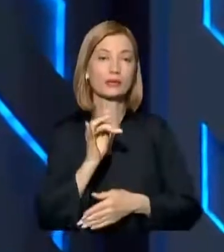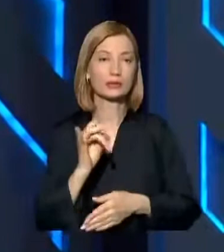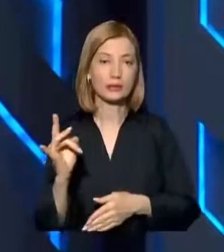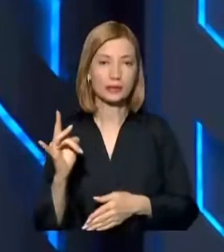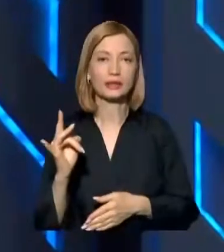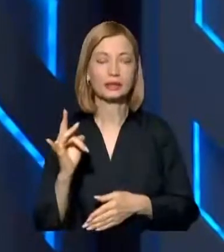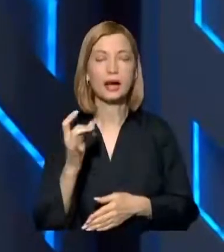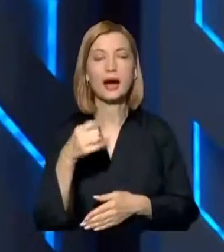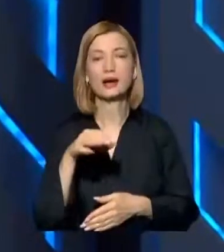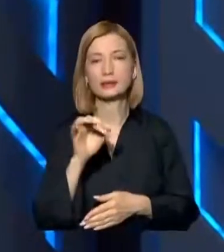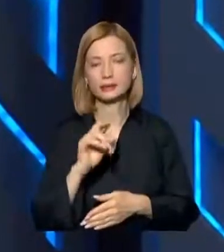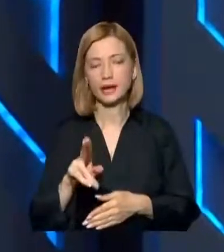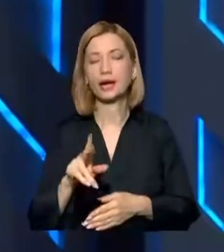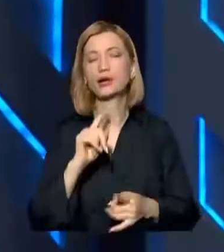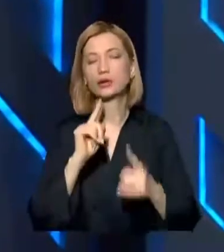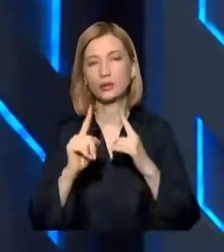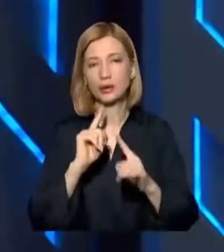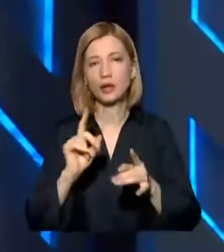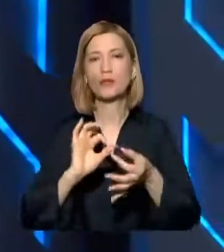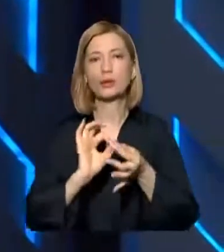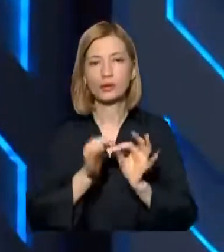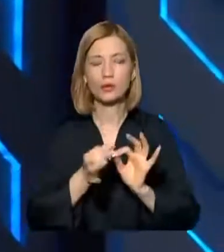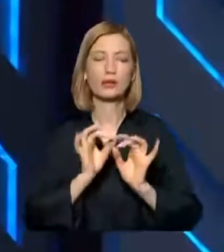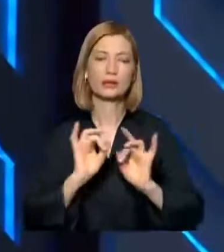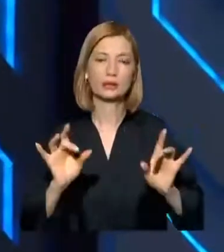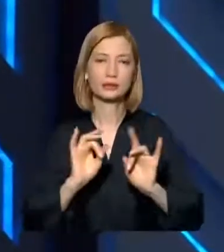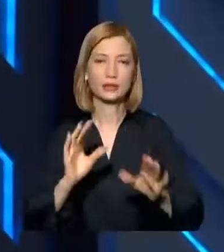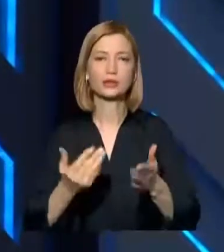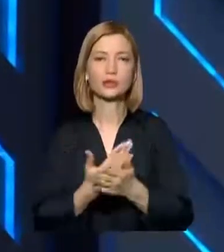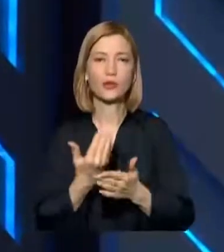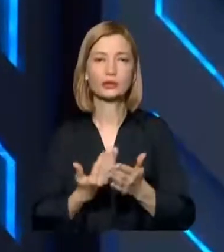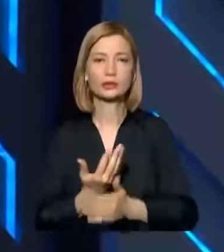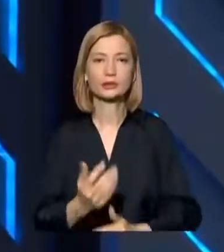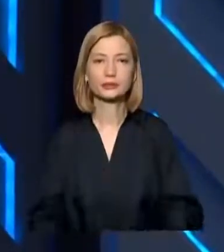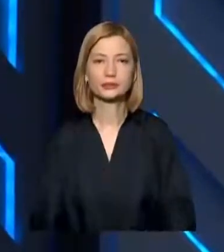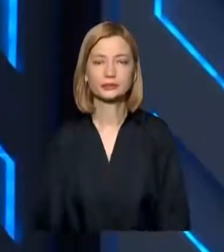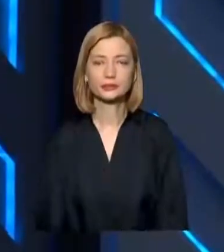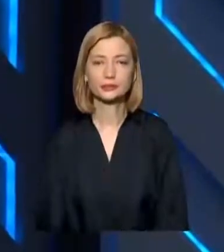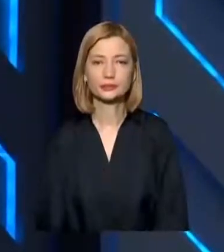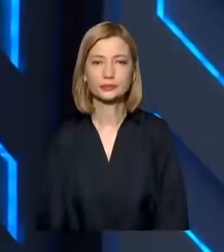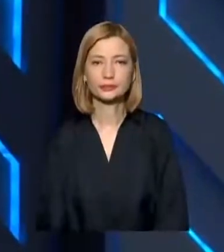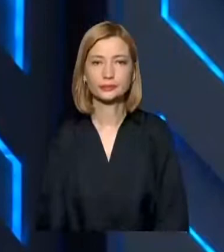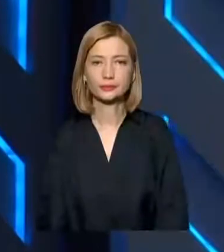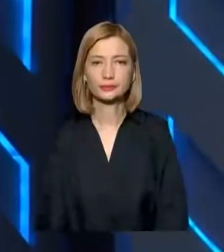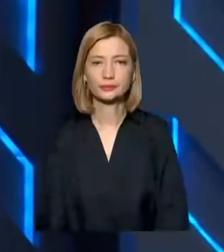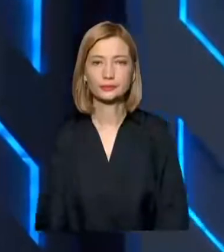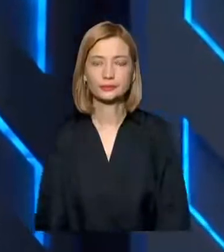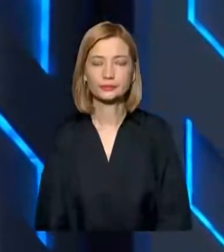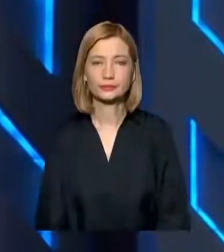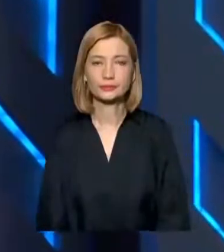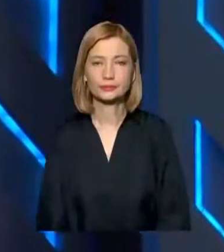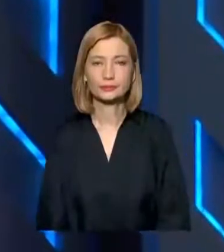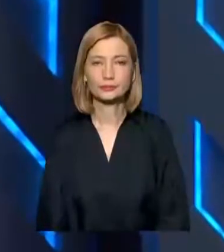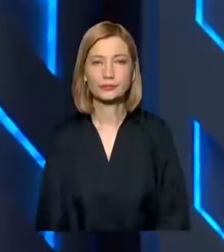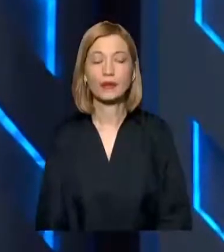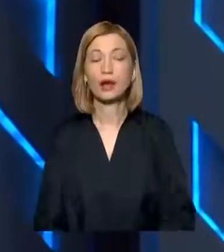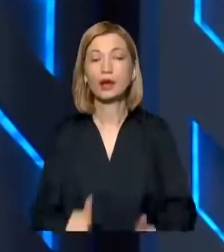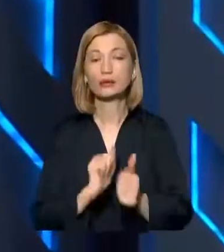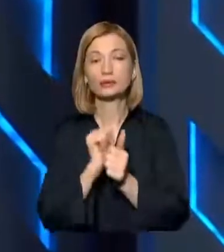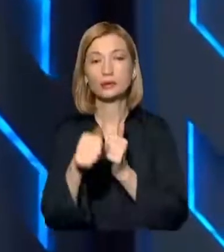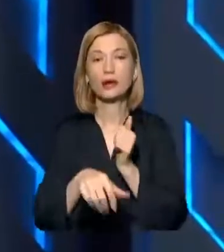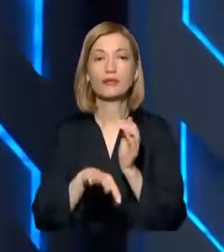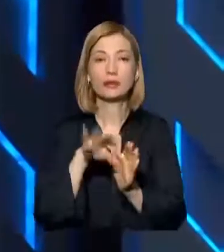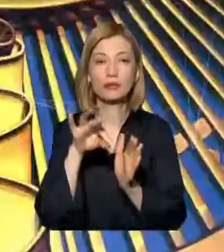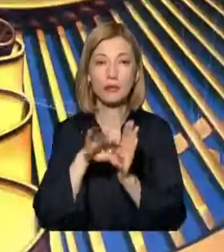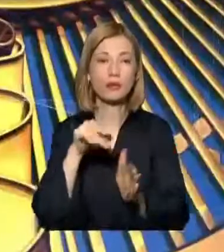Ардак Сагидулла, наши корреспонденты и гости в студии. Сурдоперевод Екатерины Акшатаевой. Внеочередные